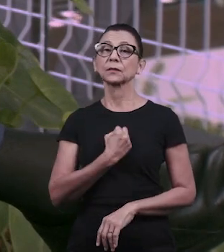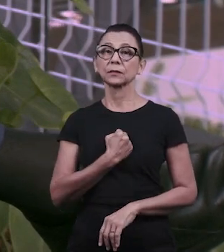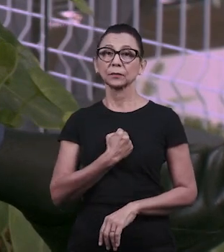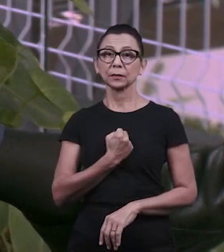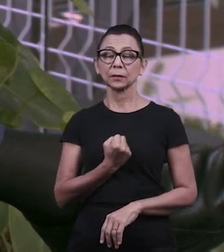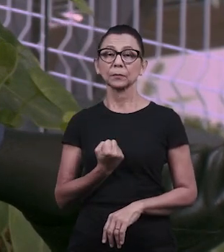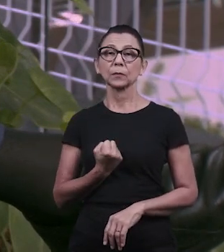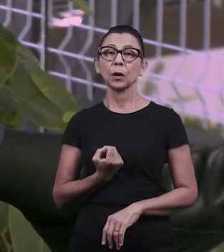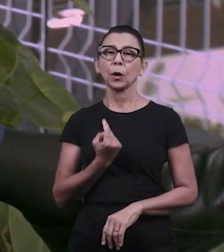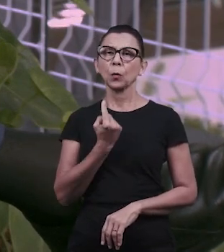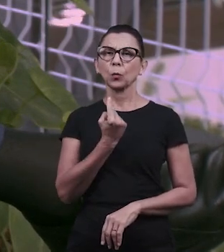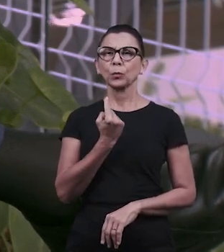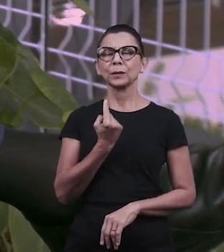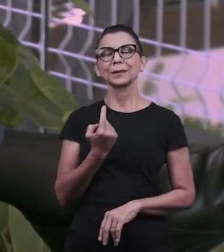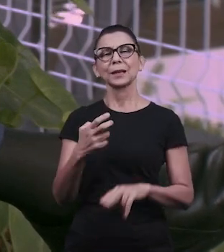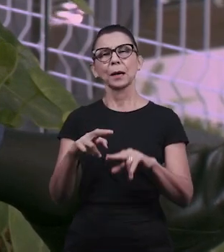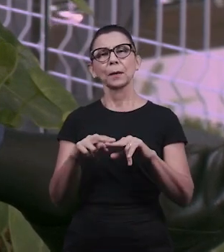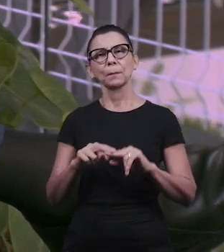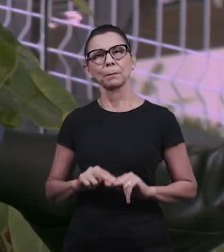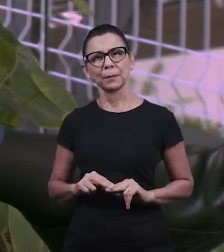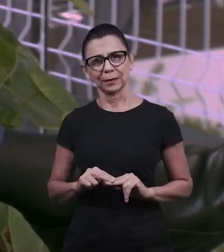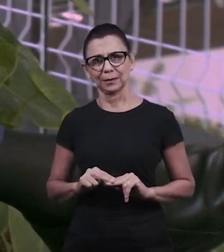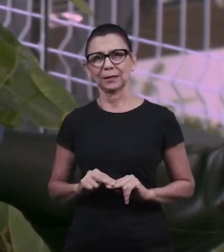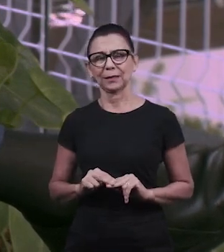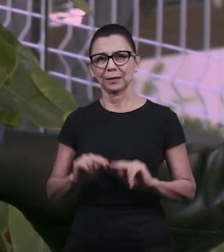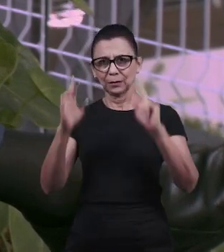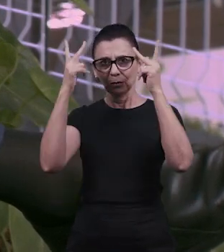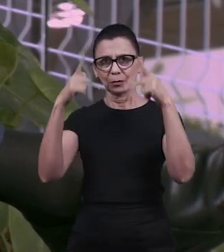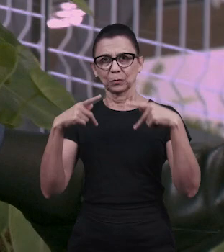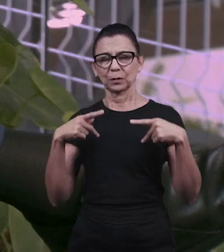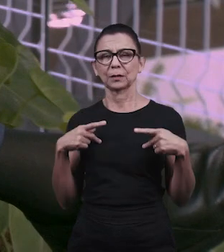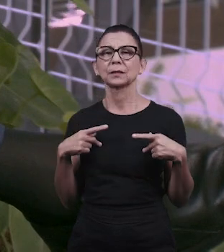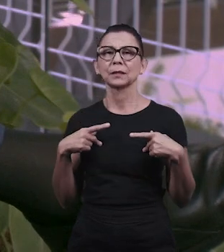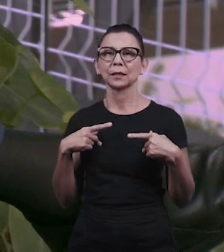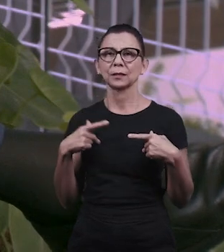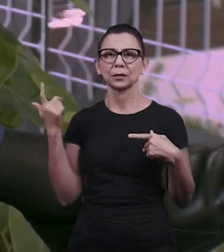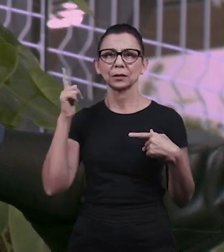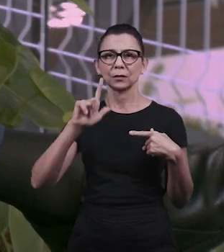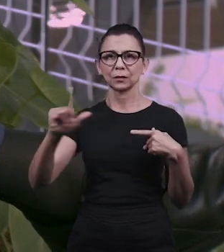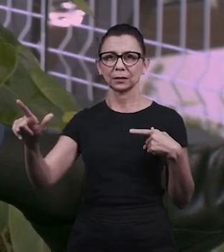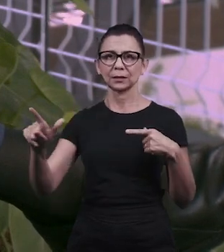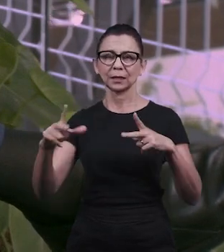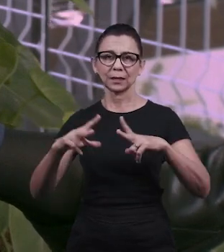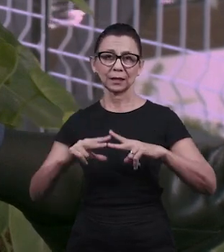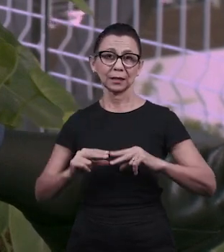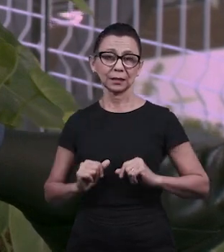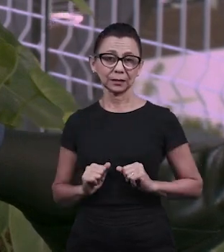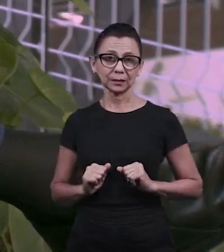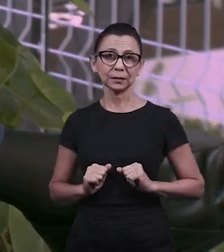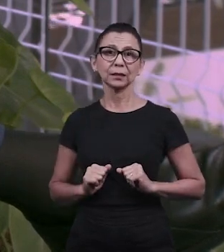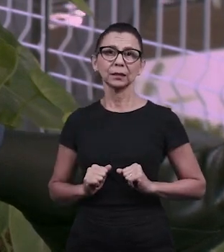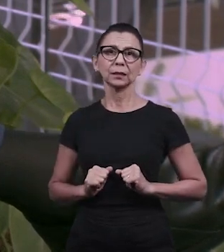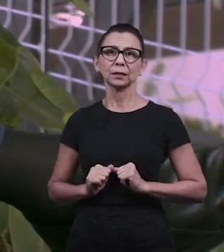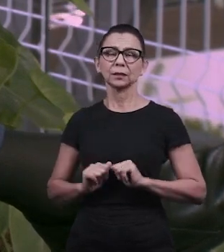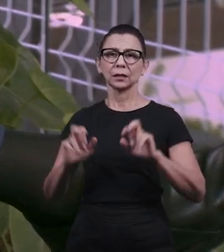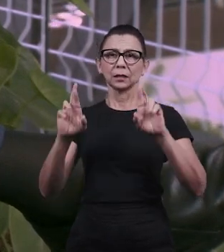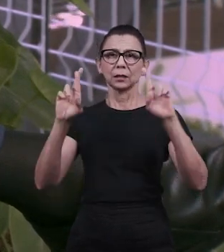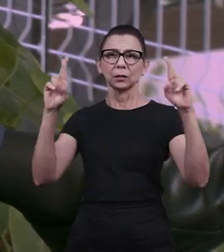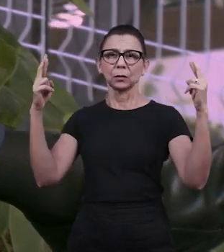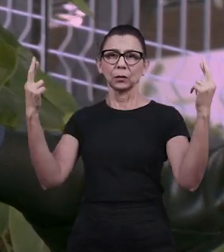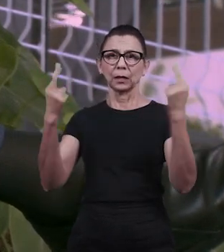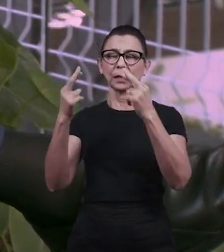спасение, которое является единственным образом войти в наследие этого Царства.